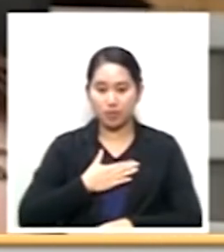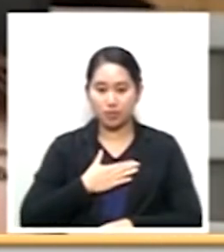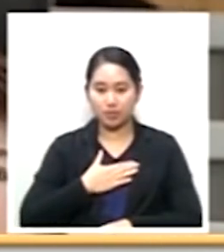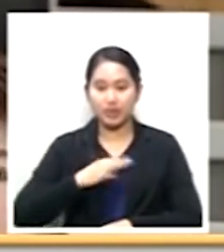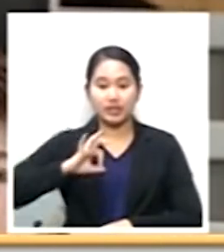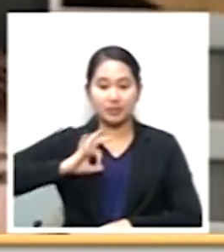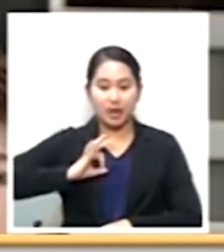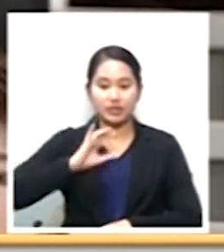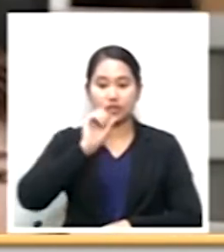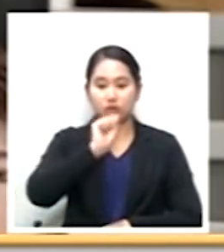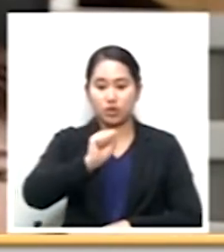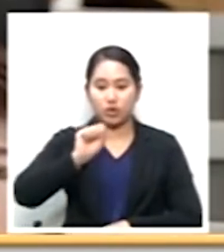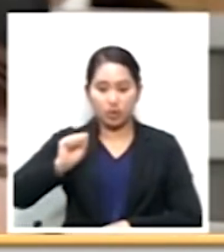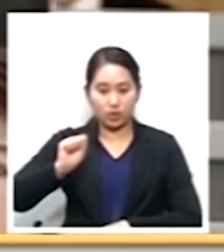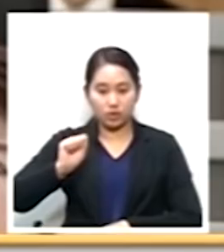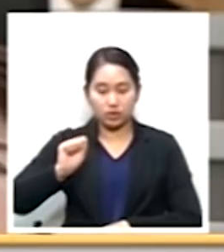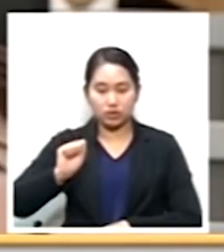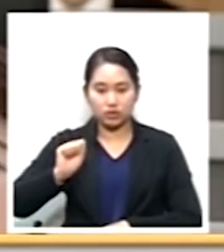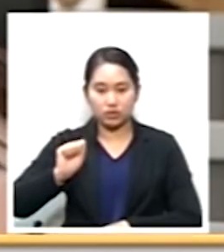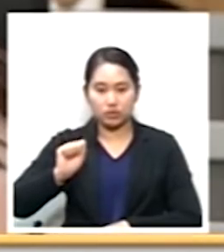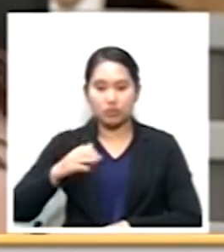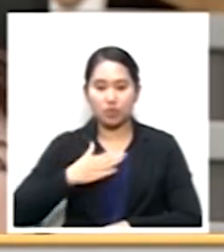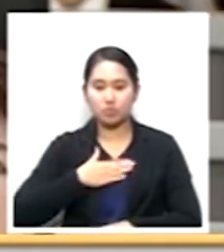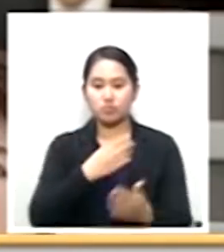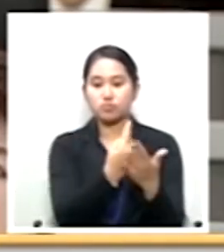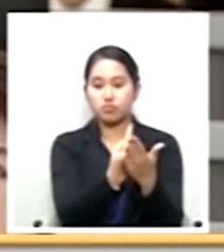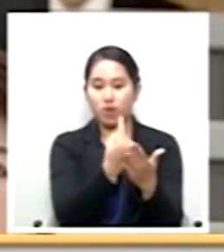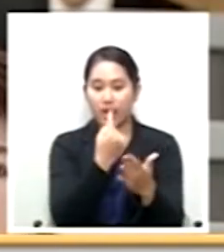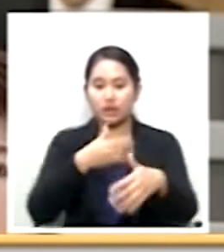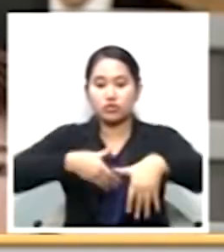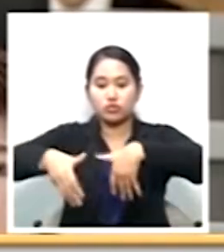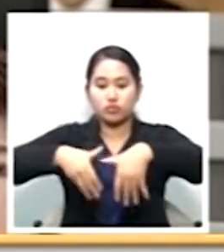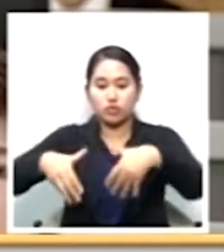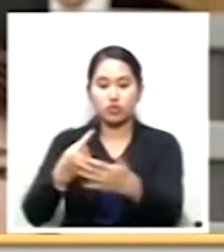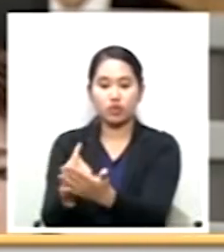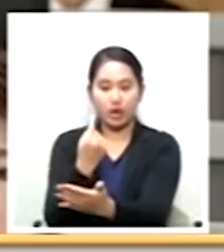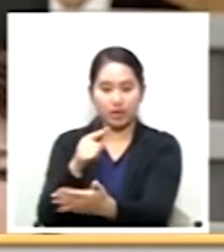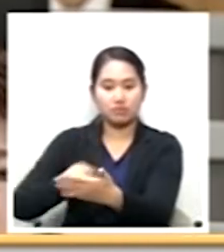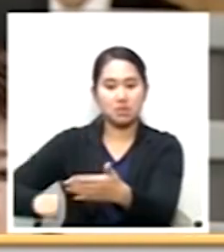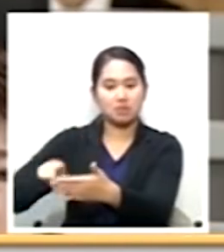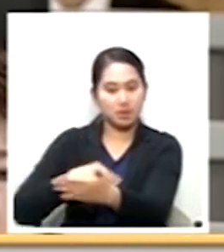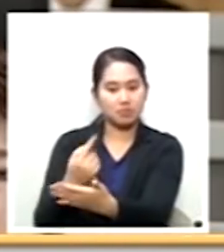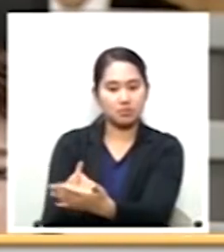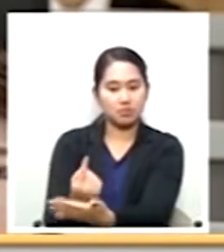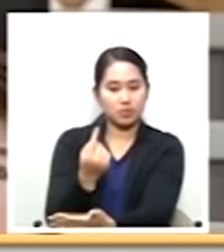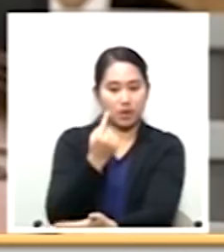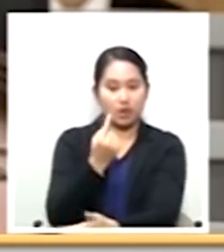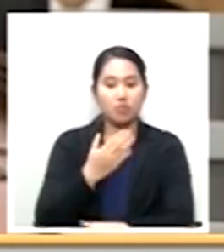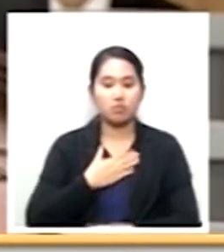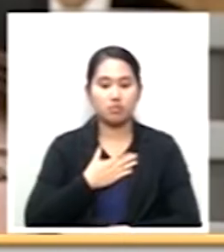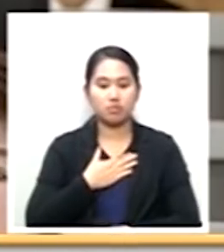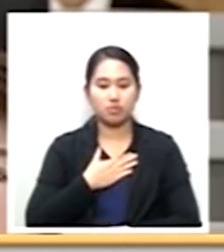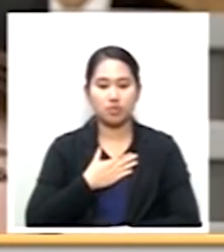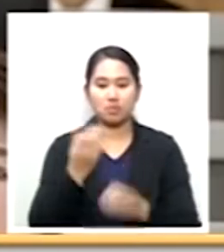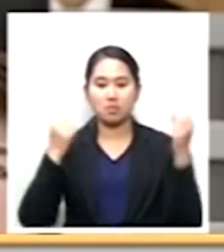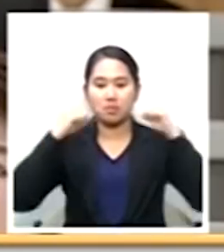สมาชิกสภาผู้แทนราษฎรเป็นผู้แทนของราษฎรมาจากการเลือกตั้งของประชาชนผมไม่สามารถล